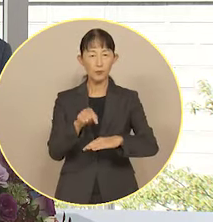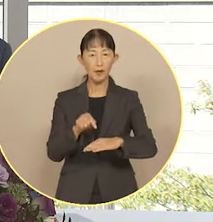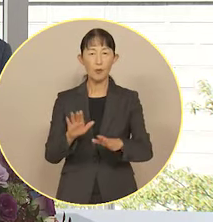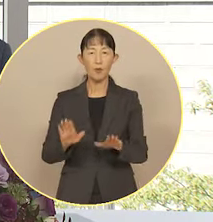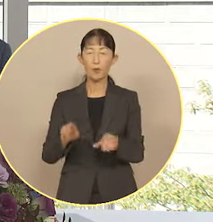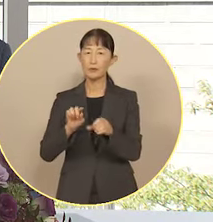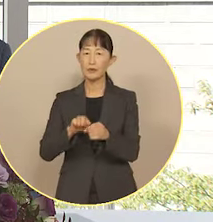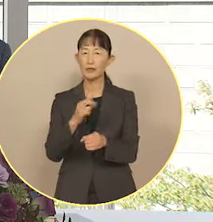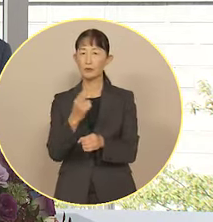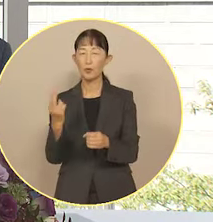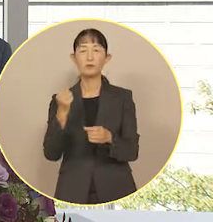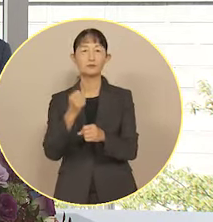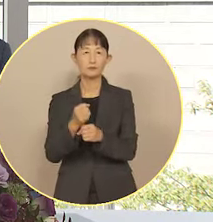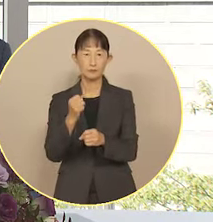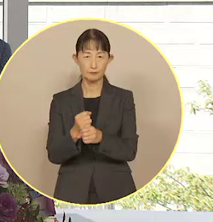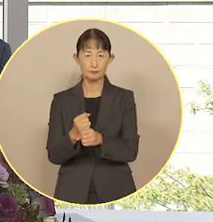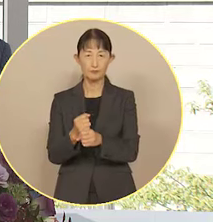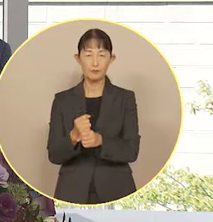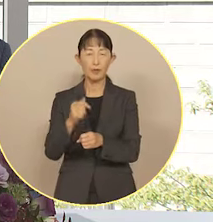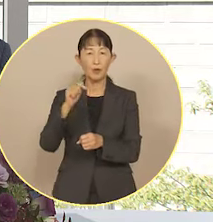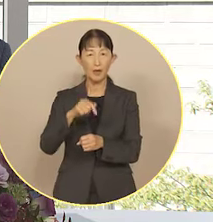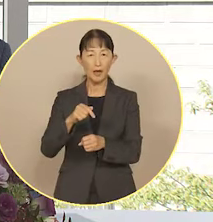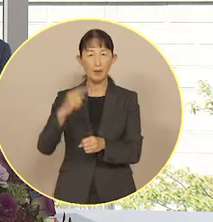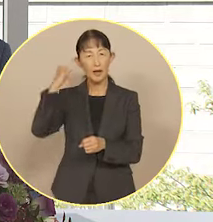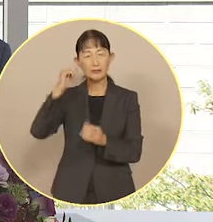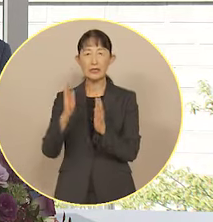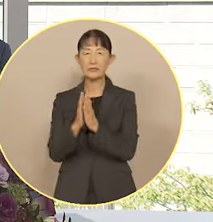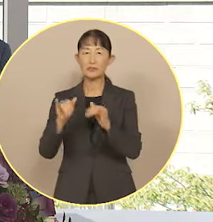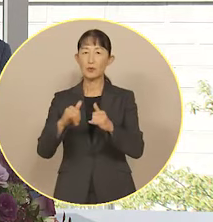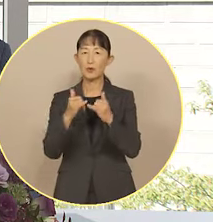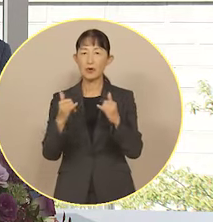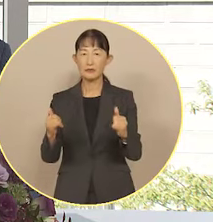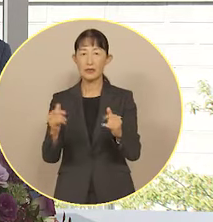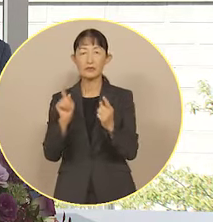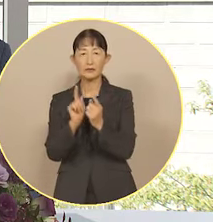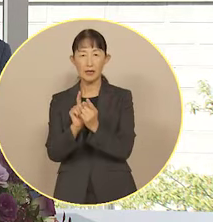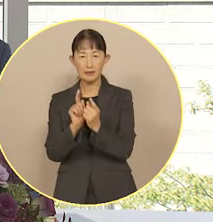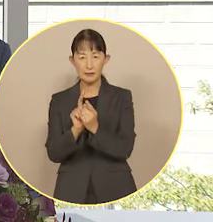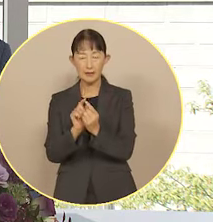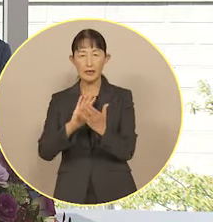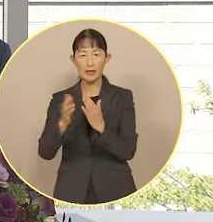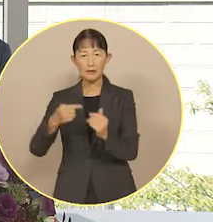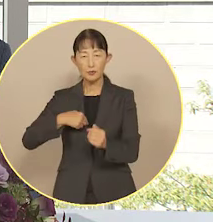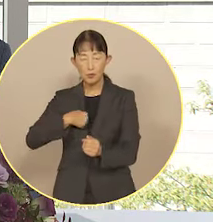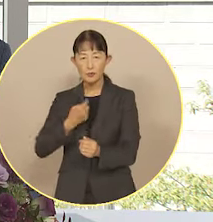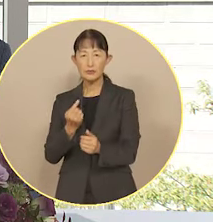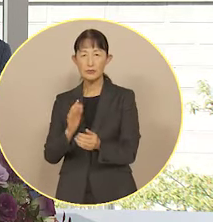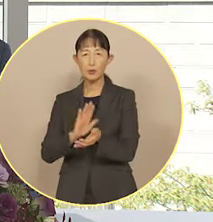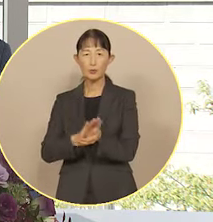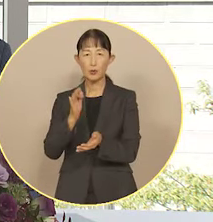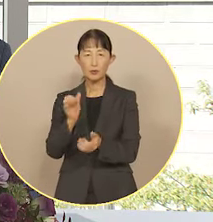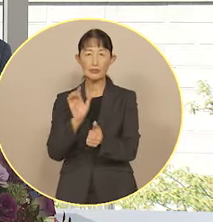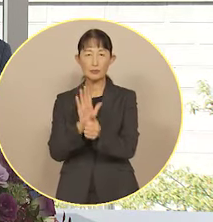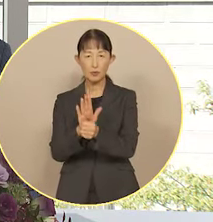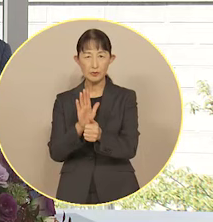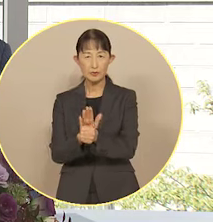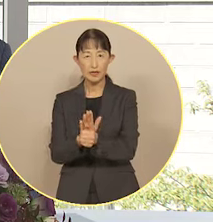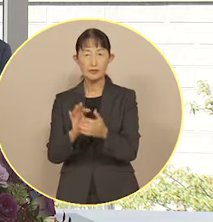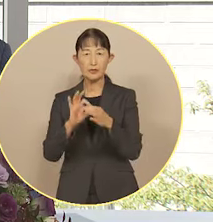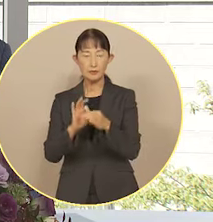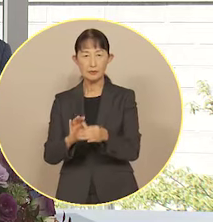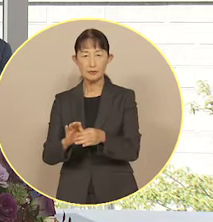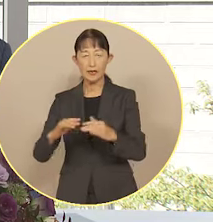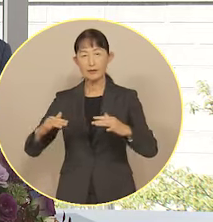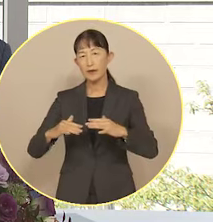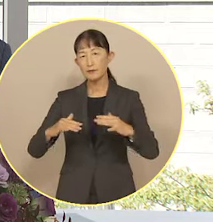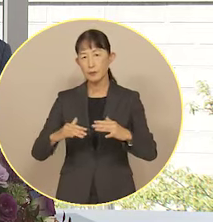ますその中で精神障害のある方に対する県独自の医療費女性の導入に向けて検討していく